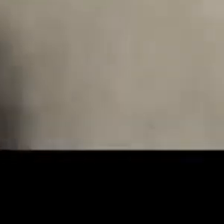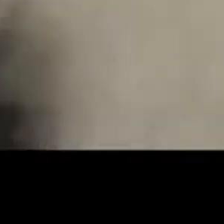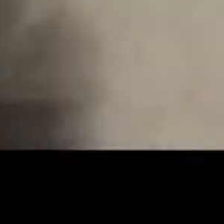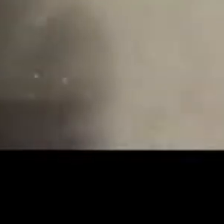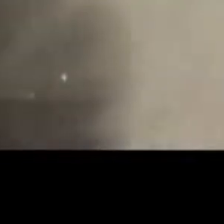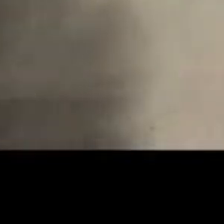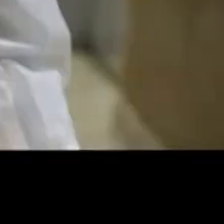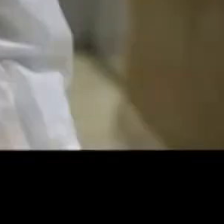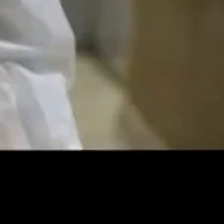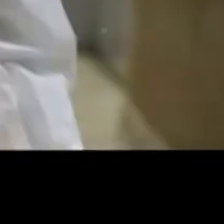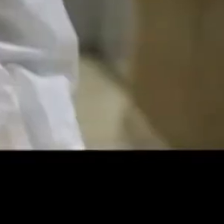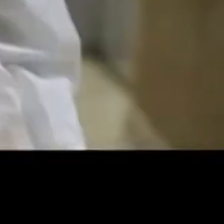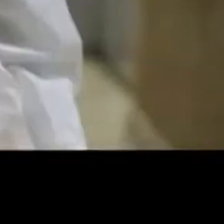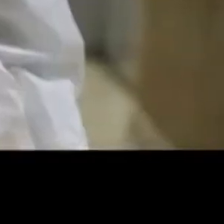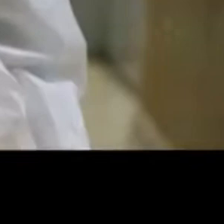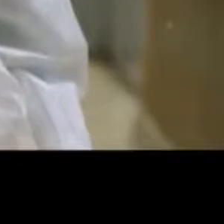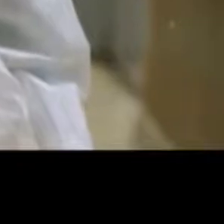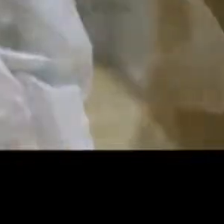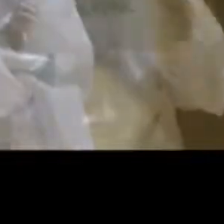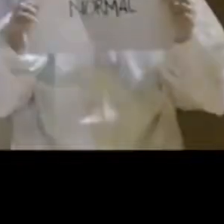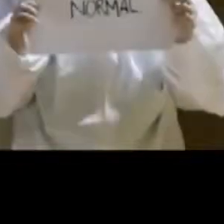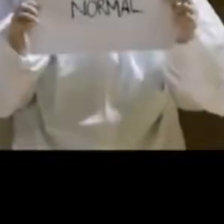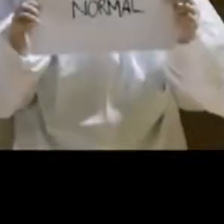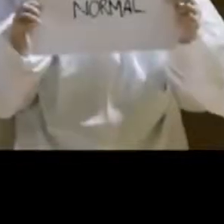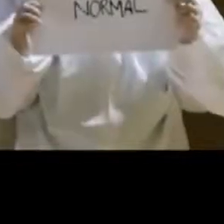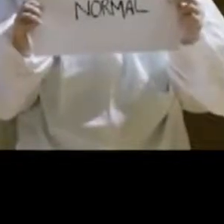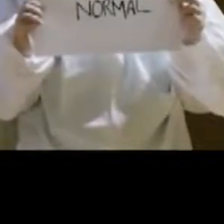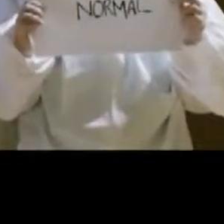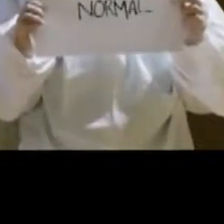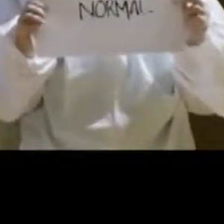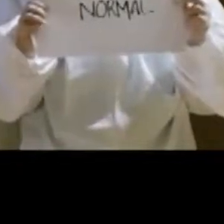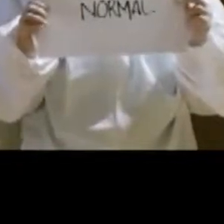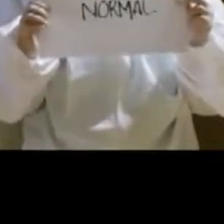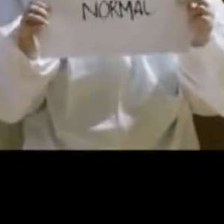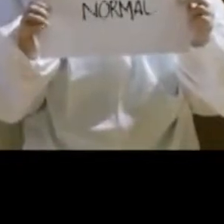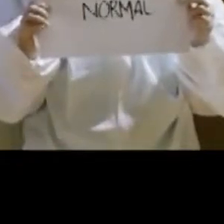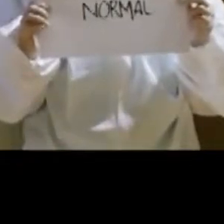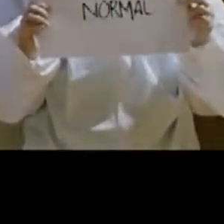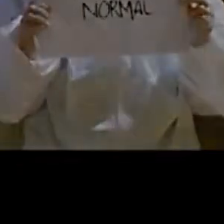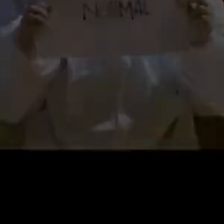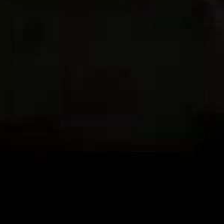Sungguh elok. Jika kalian peduli atas nama kemanusiaan.